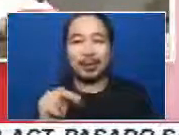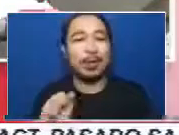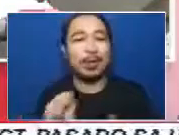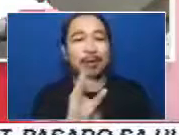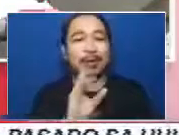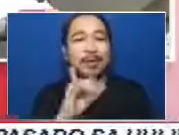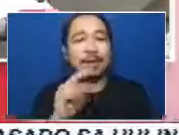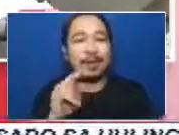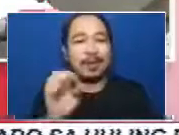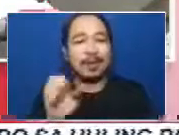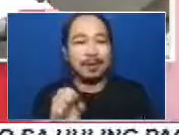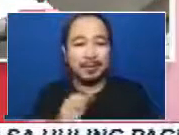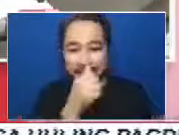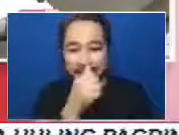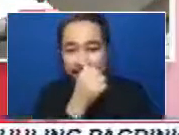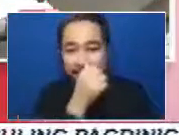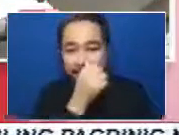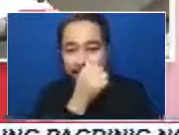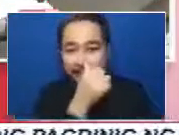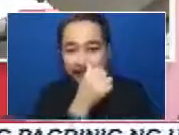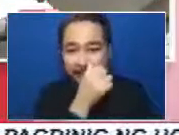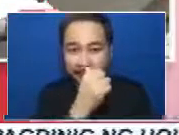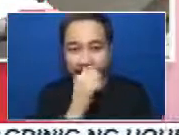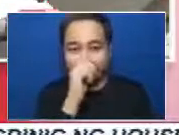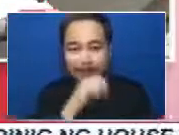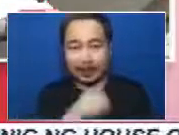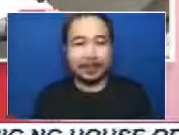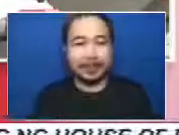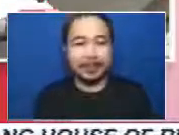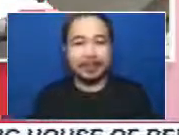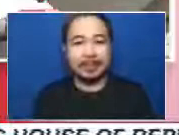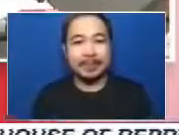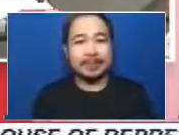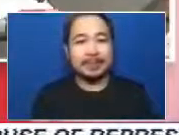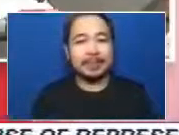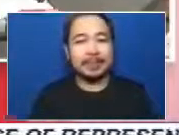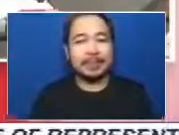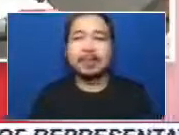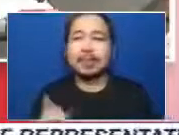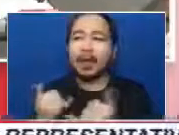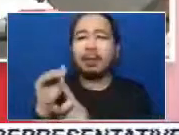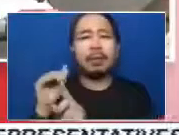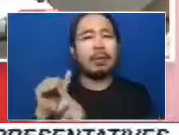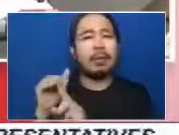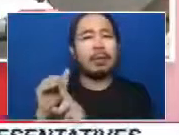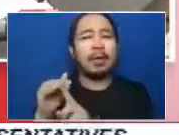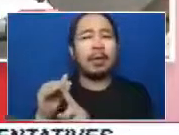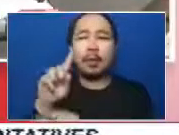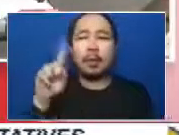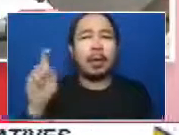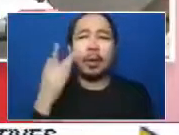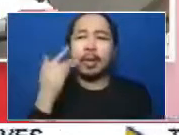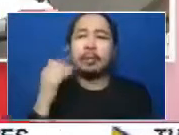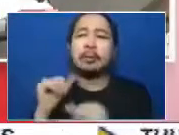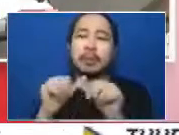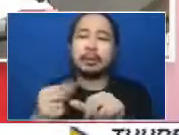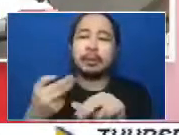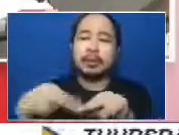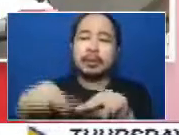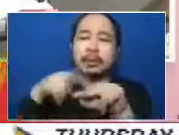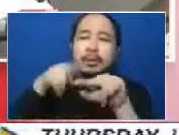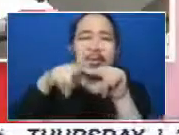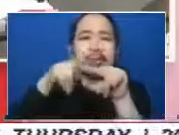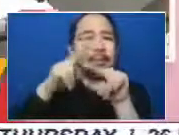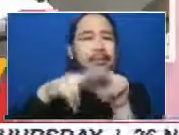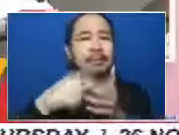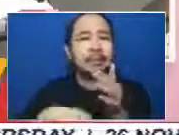sa SRP, USEC? Suggested retail price? So yung sa manufactured food products kasi yung sa DTI, meron